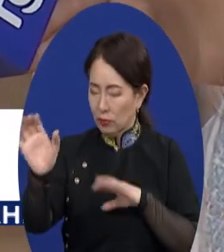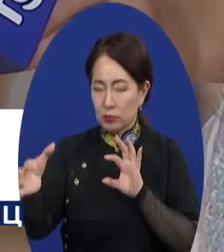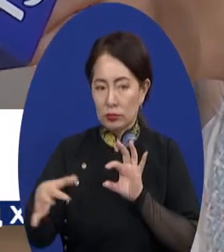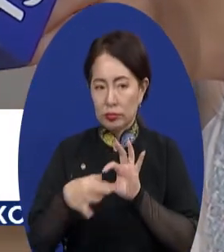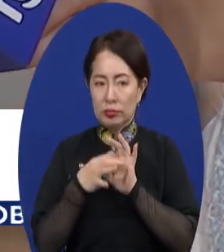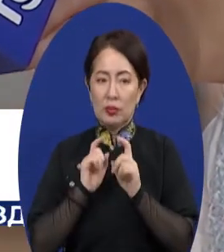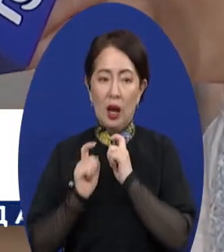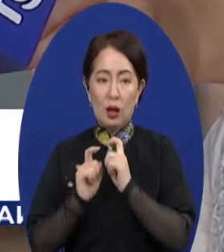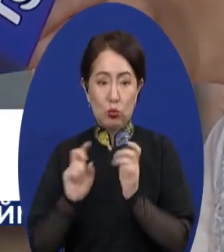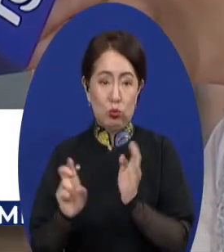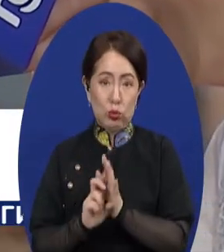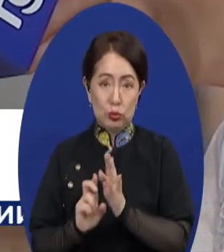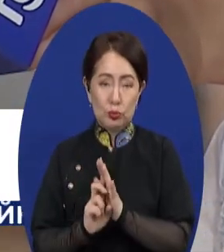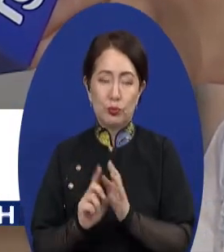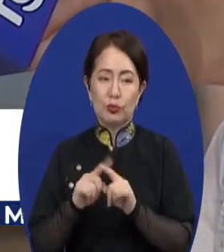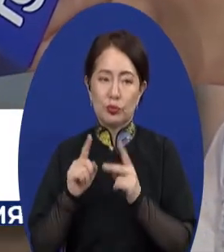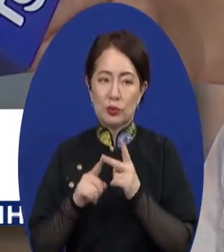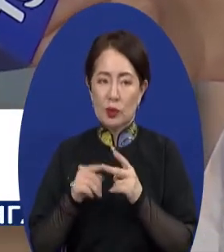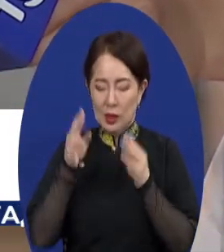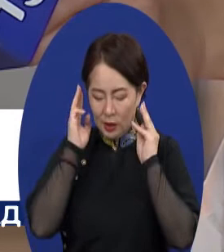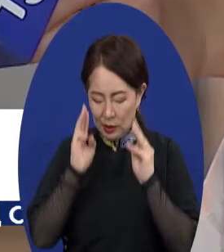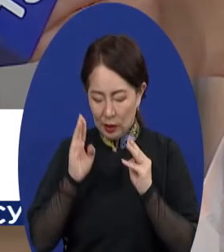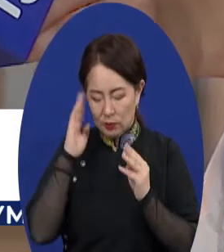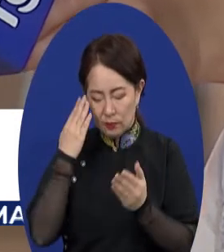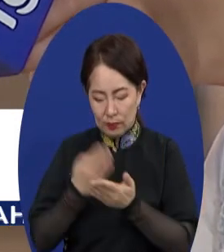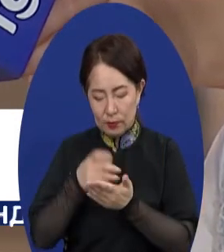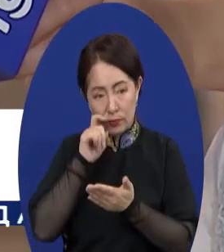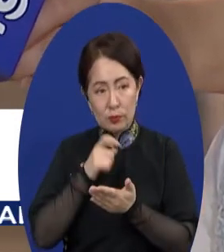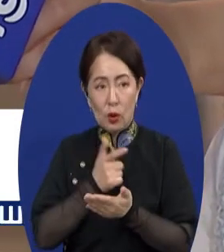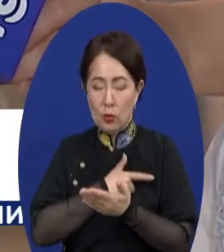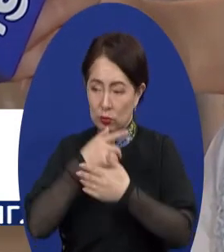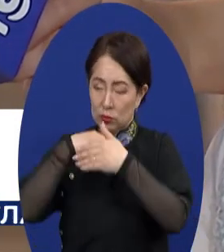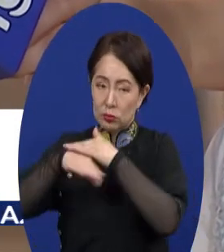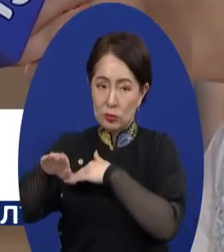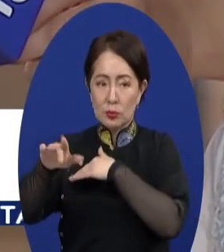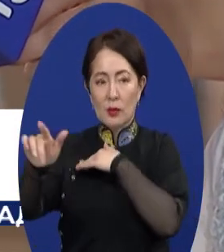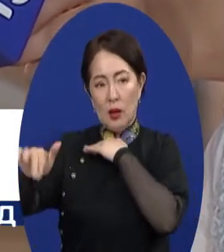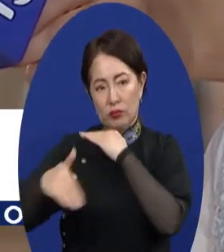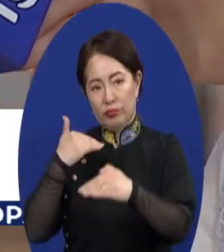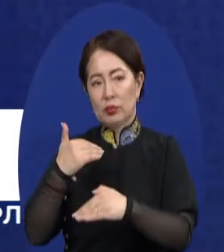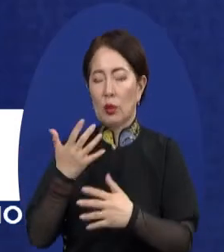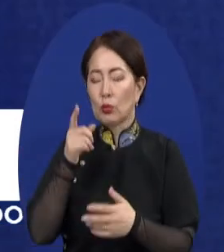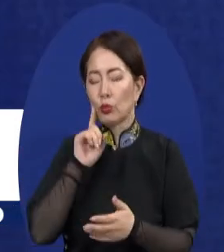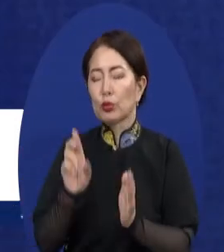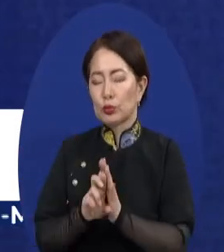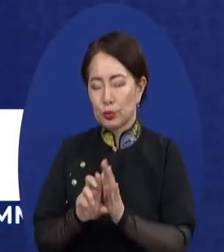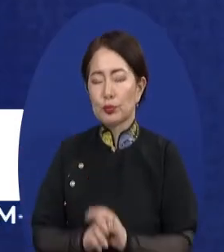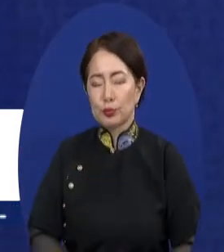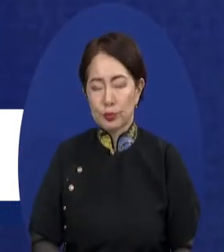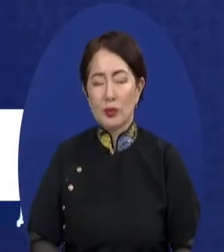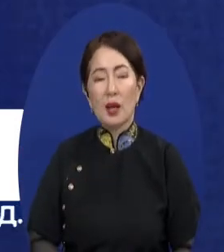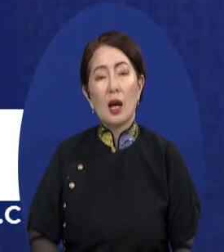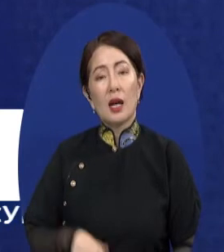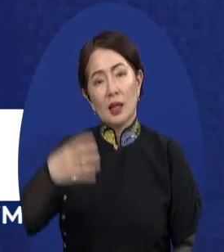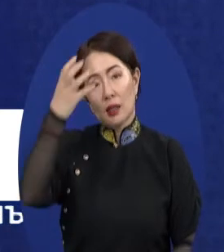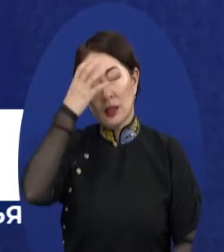харьцах боломжтой. Эргээд одоо гаргасан санал төсөлт гомдлынхаа хариуг имейлээр авах юм боломж үүсэж байгаа. За үзэгч та бүхэн бид